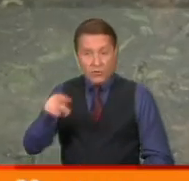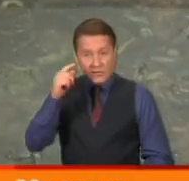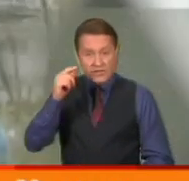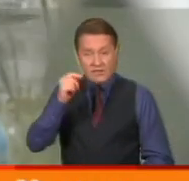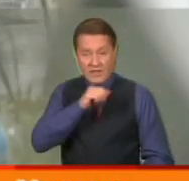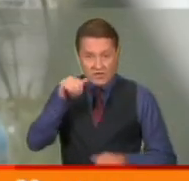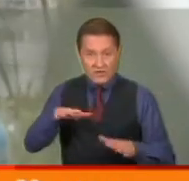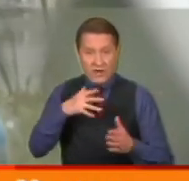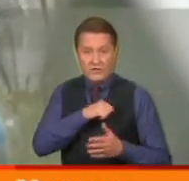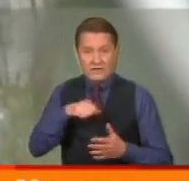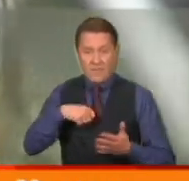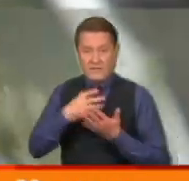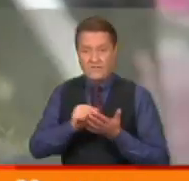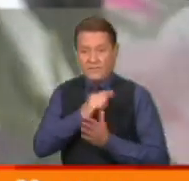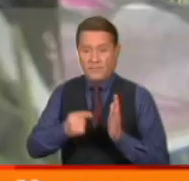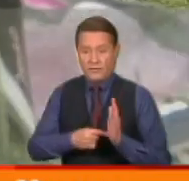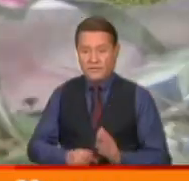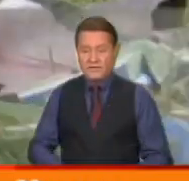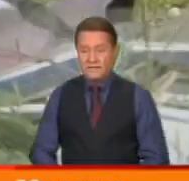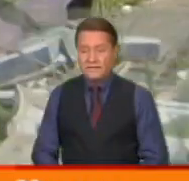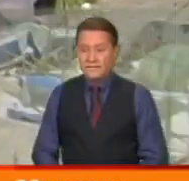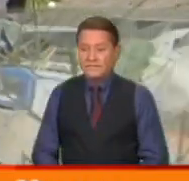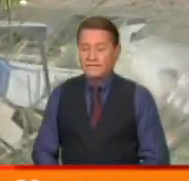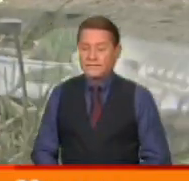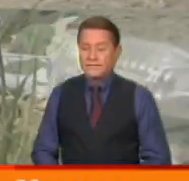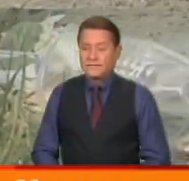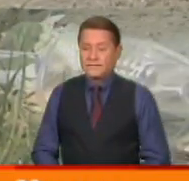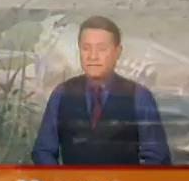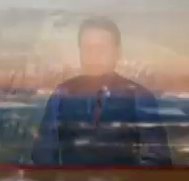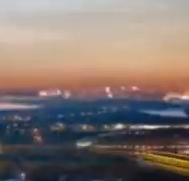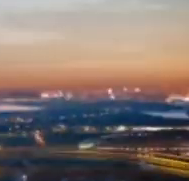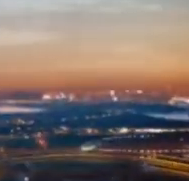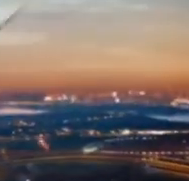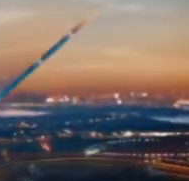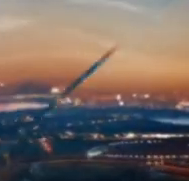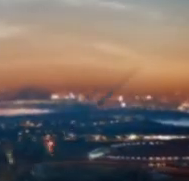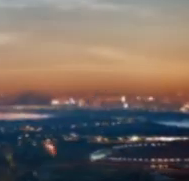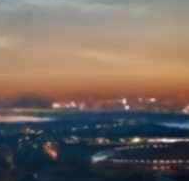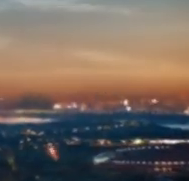іншим містам. Артем Сорокін, Юлія Панчук, Яна Брензей та Олександр Хоменко. Програма «Вікна СТБ».